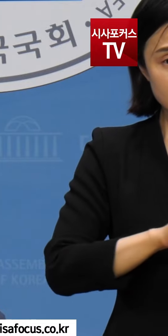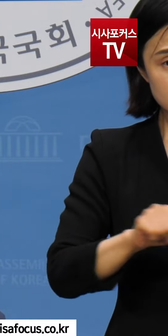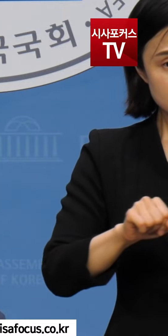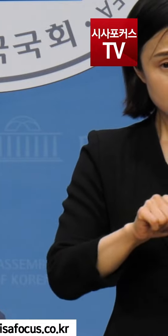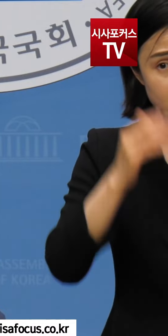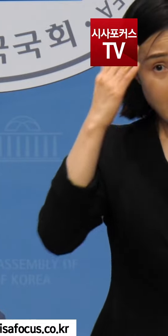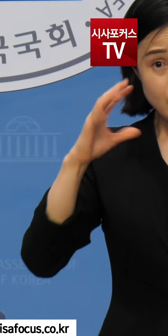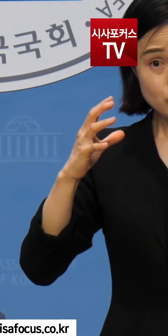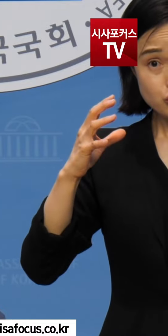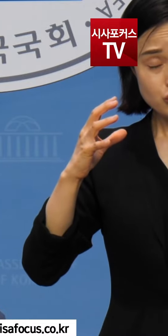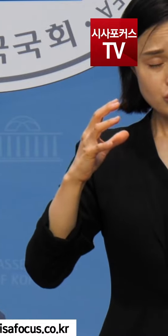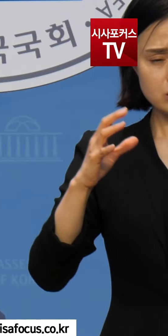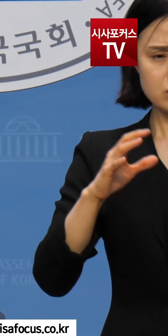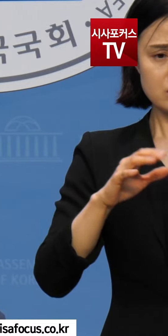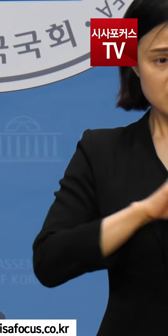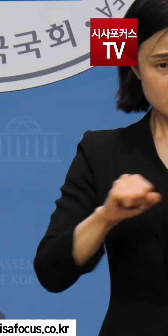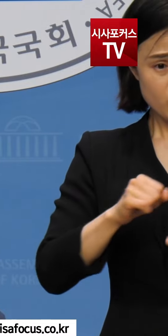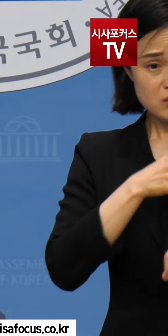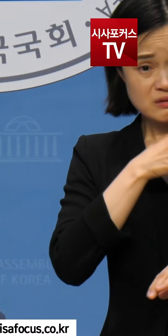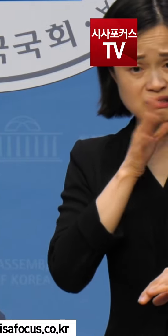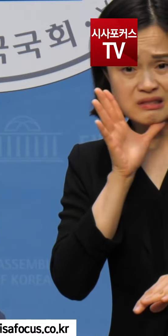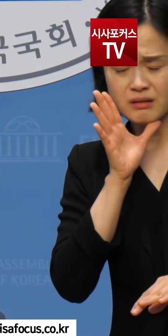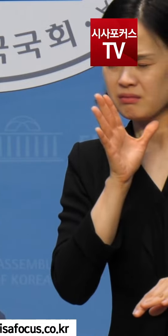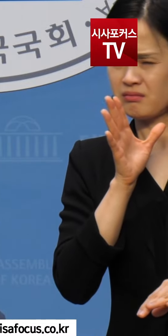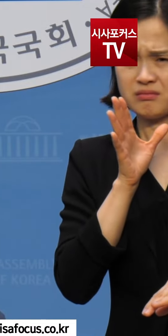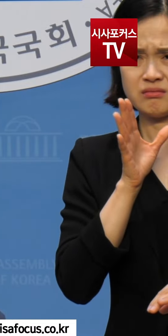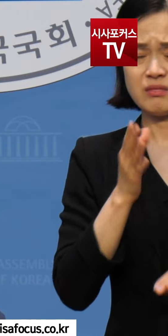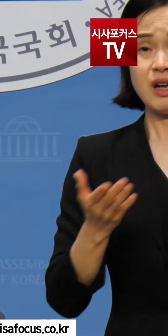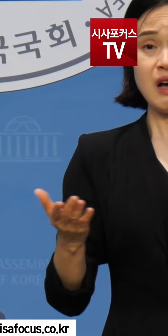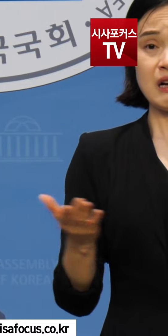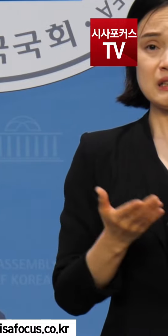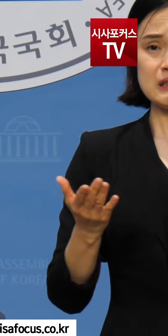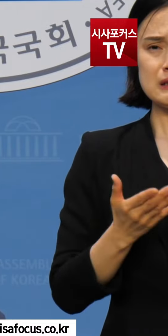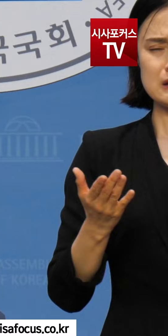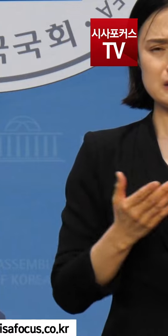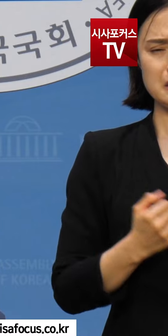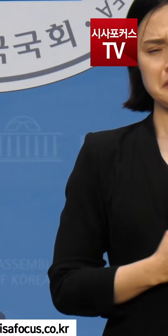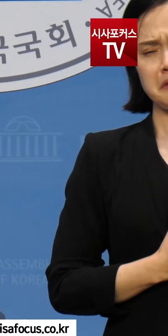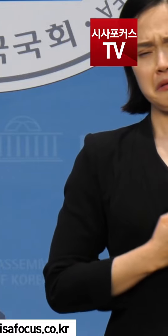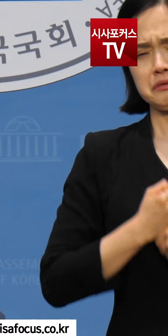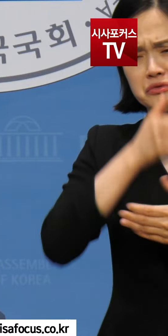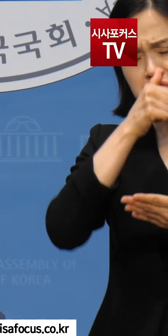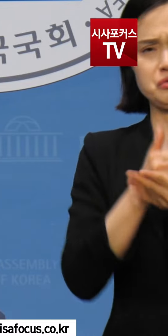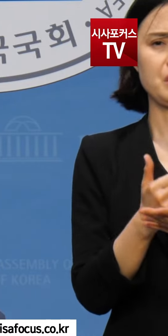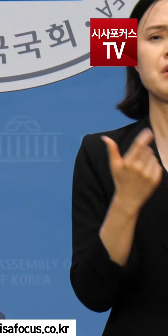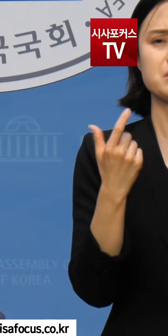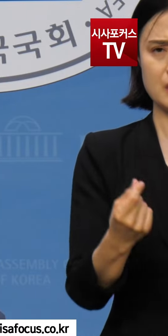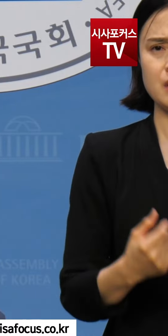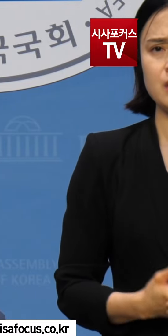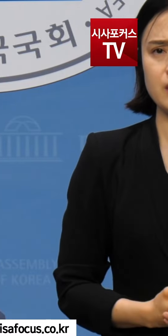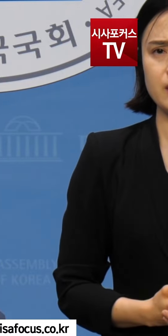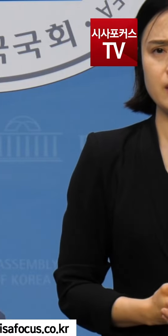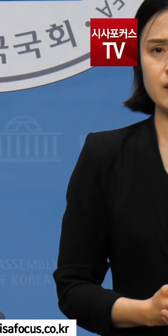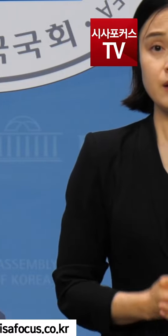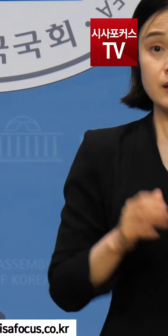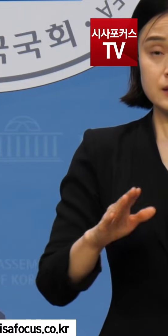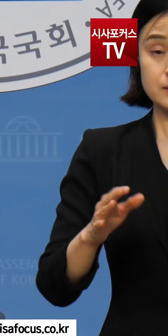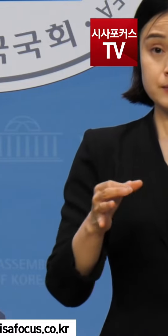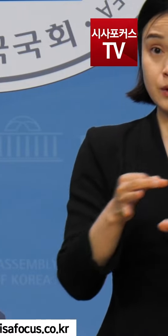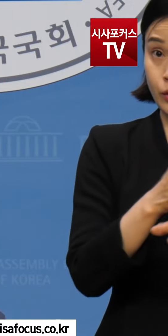대처는 직무유기입니다. 경제가 안보로 등치되는